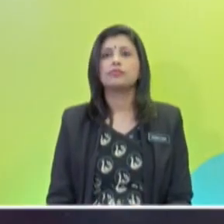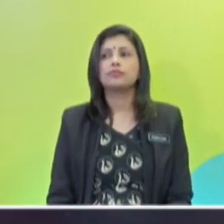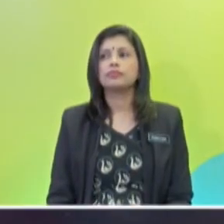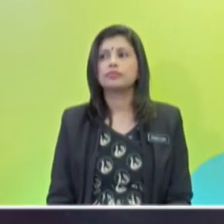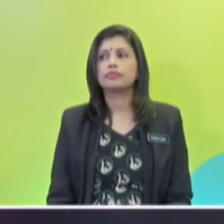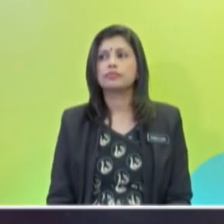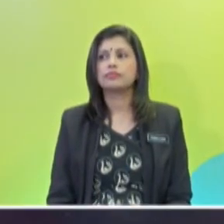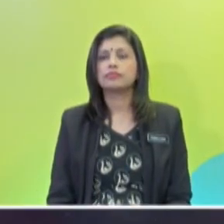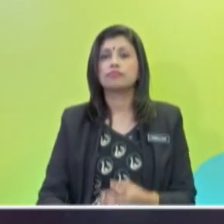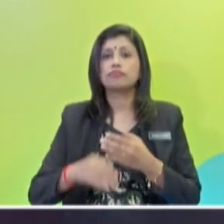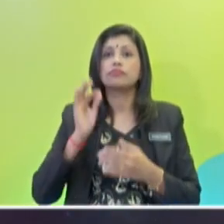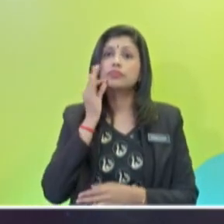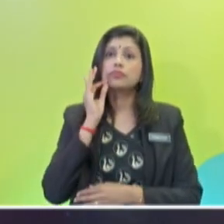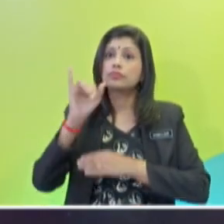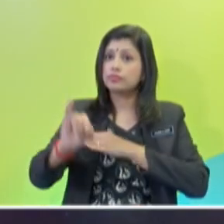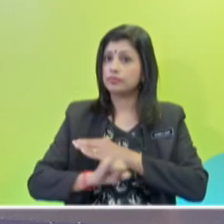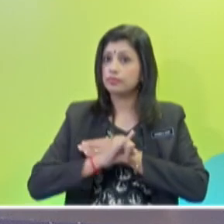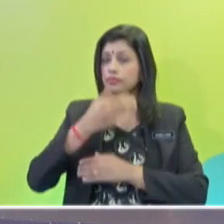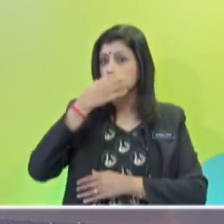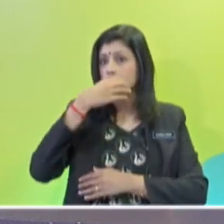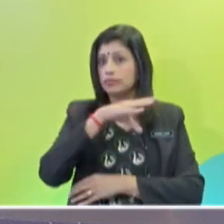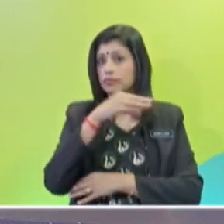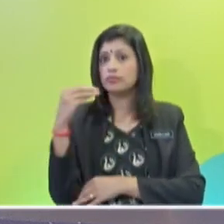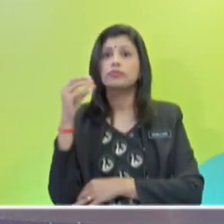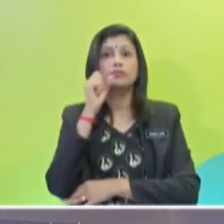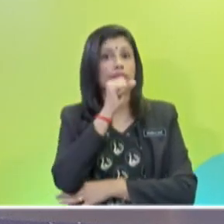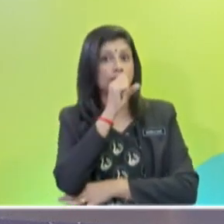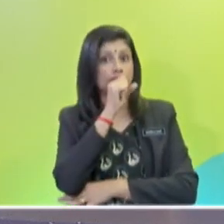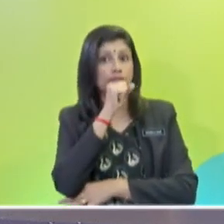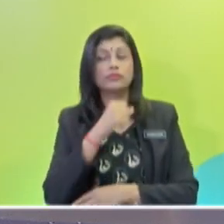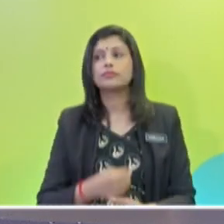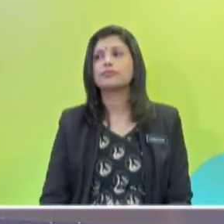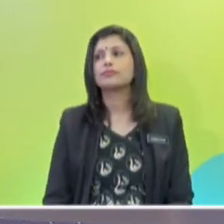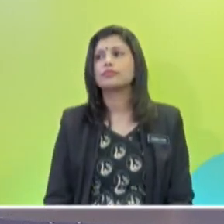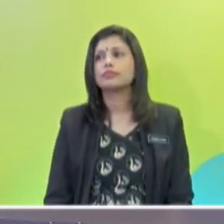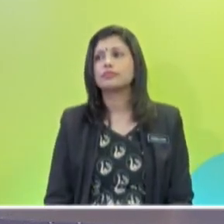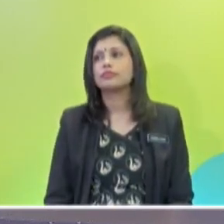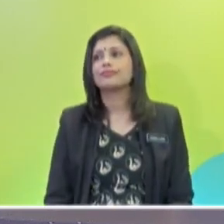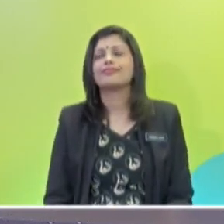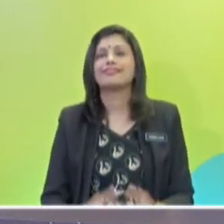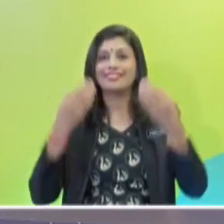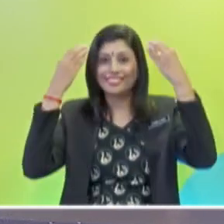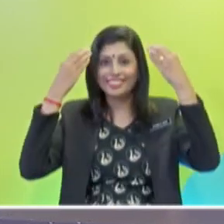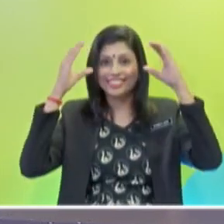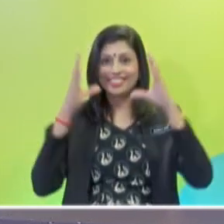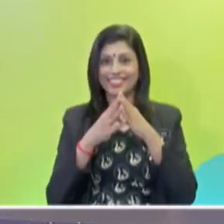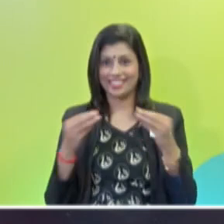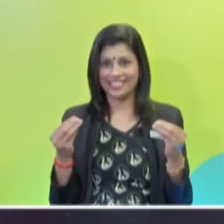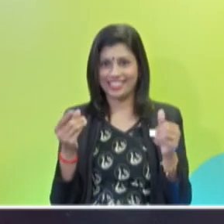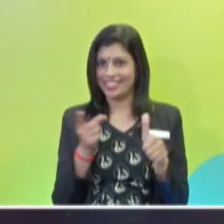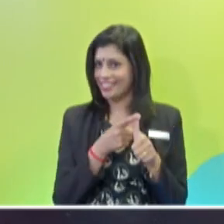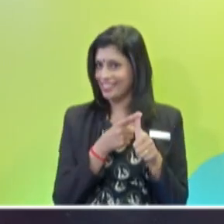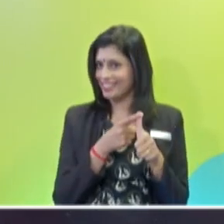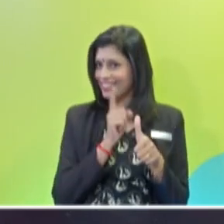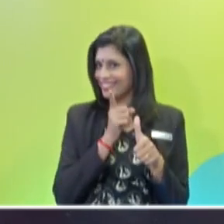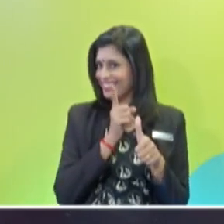kalau buah-buahan import ini apple dan juga buah oren. Ya, tapi cikgu dah siap dulu. Alah, cikgu. Cikgu dah pantas daripada Pak Amal